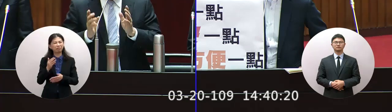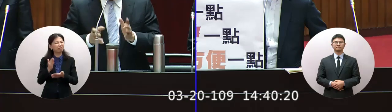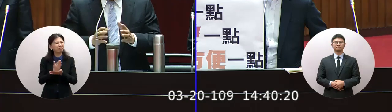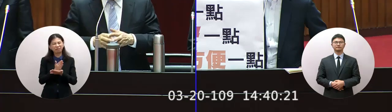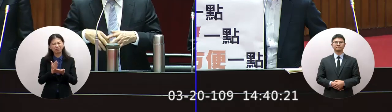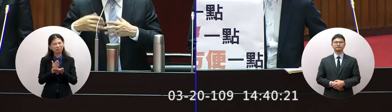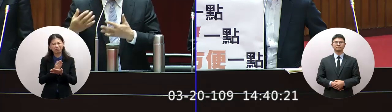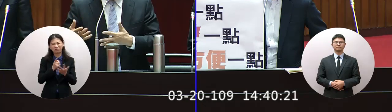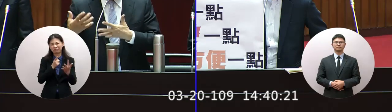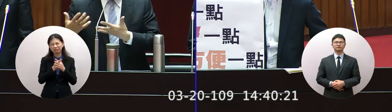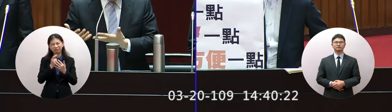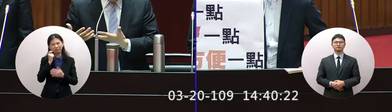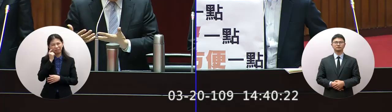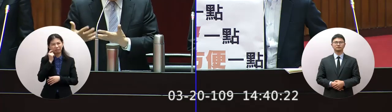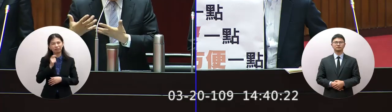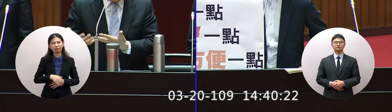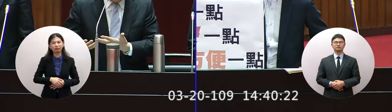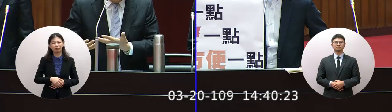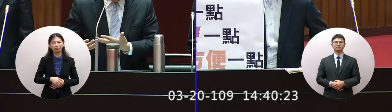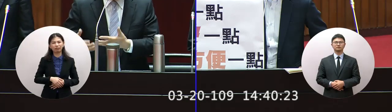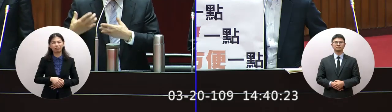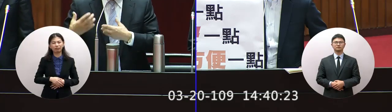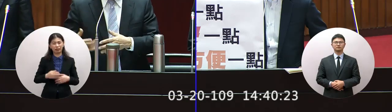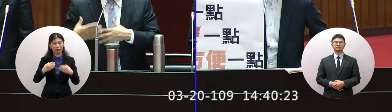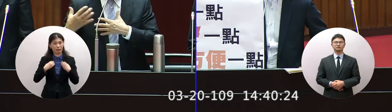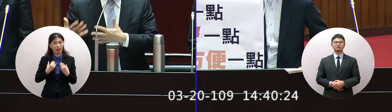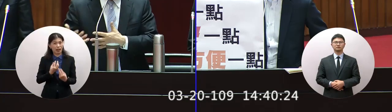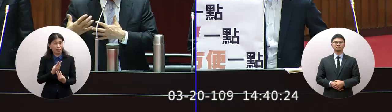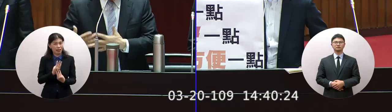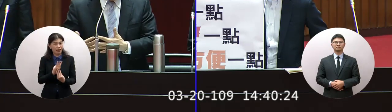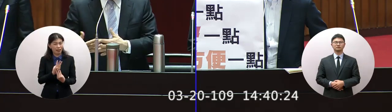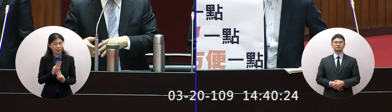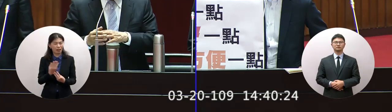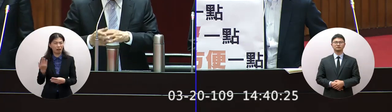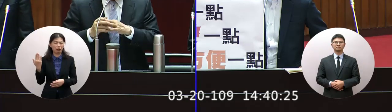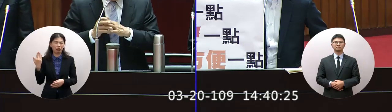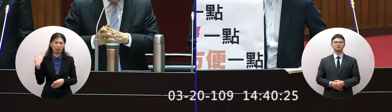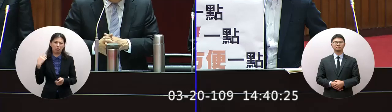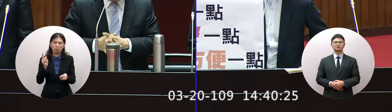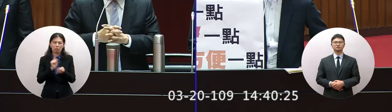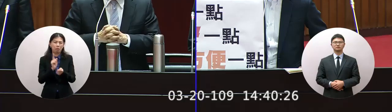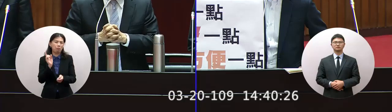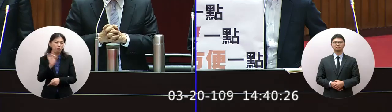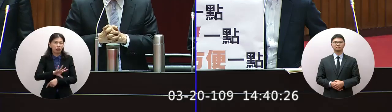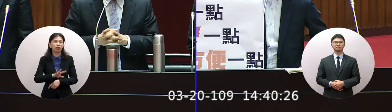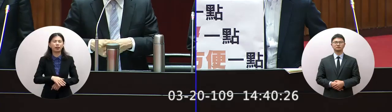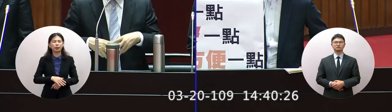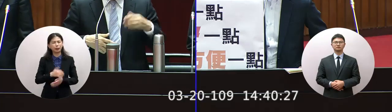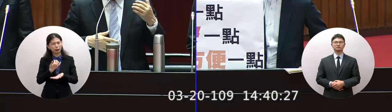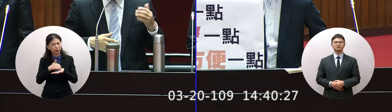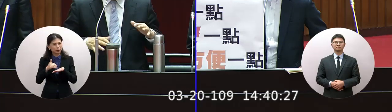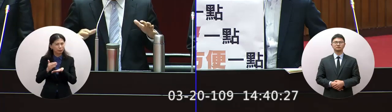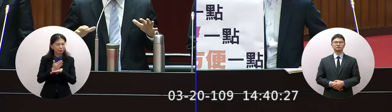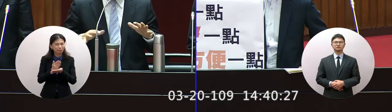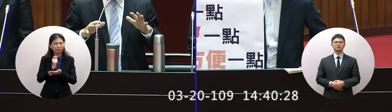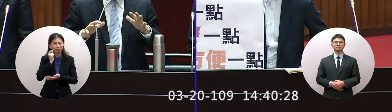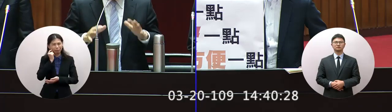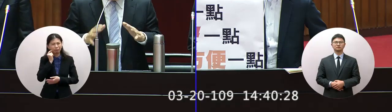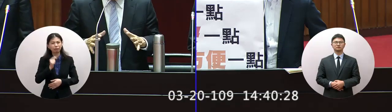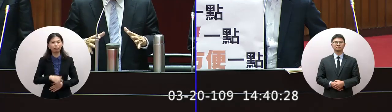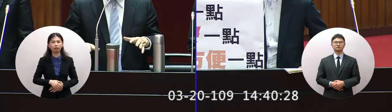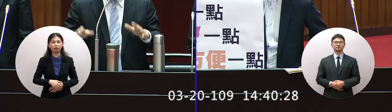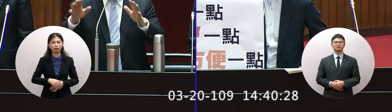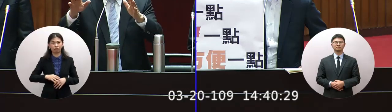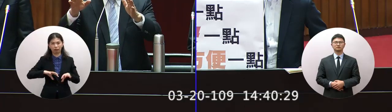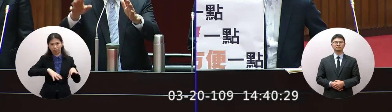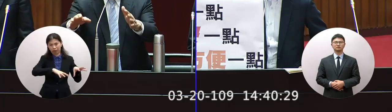的，另外这个不明的肺炎也过去不知道，所以也很难估算。那全